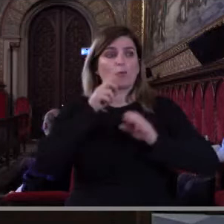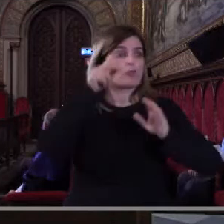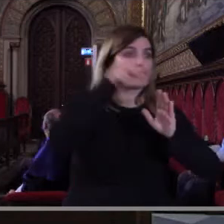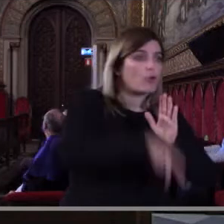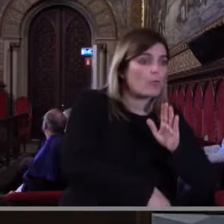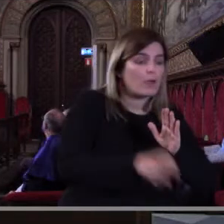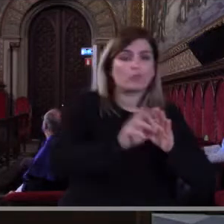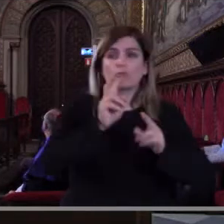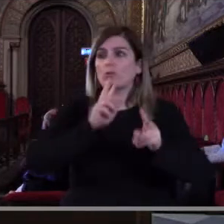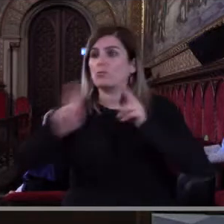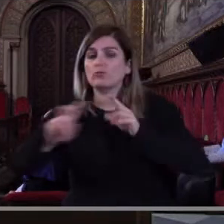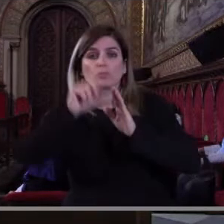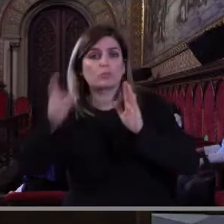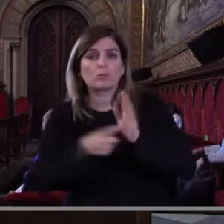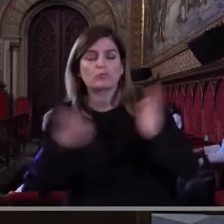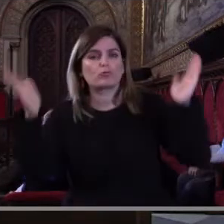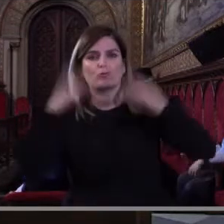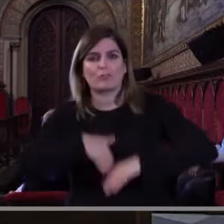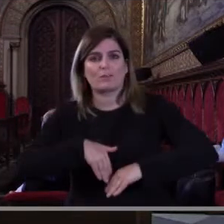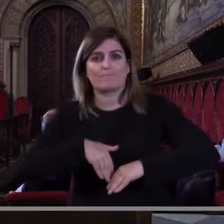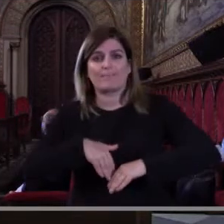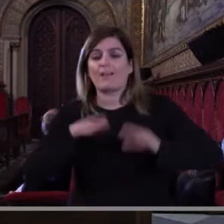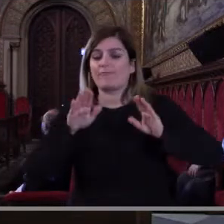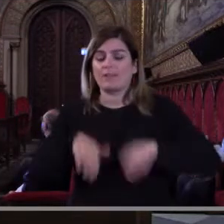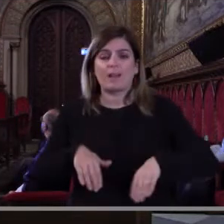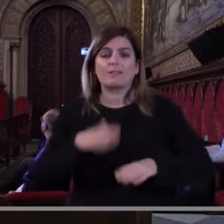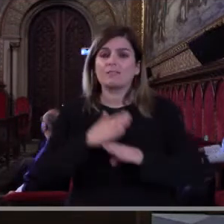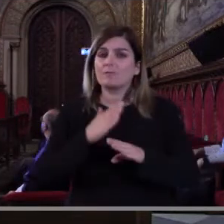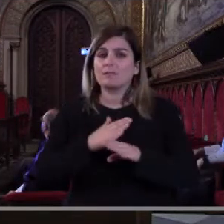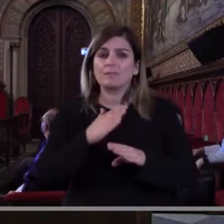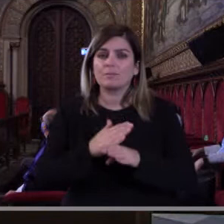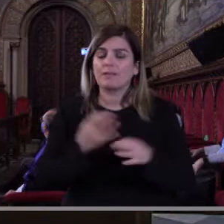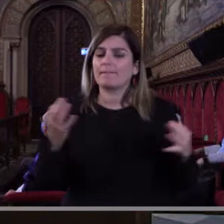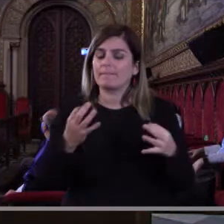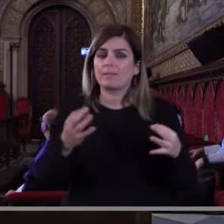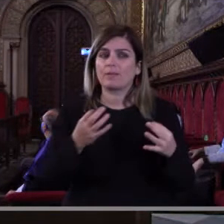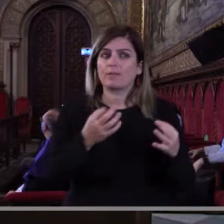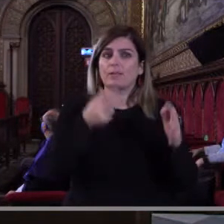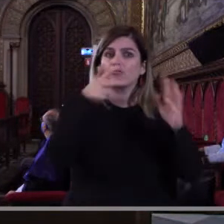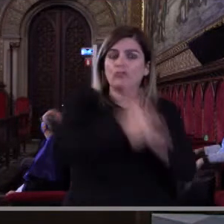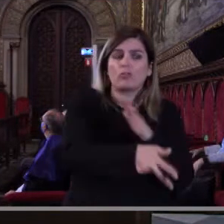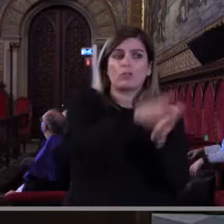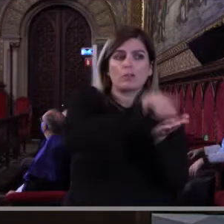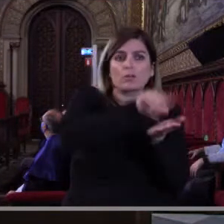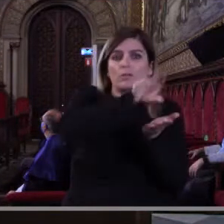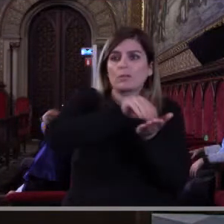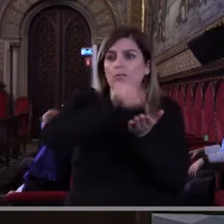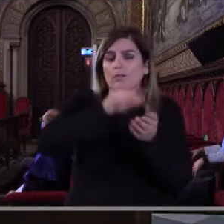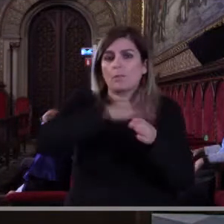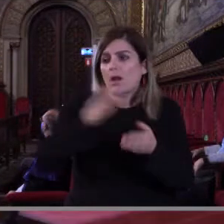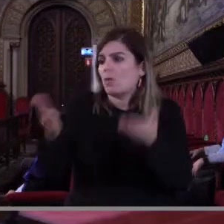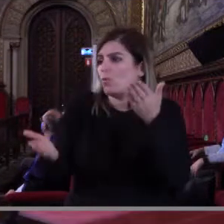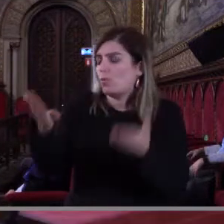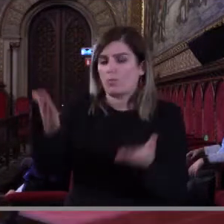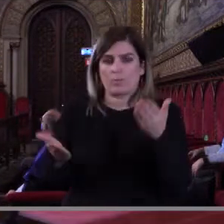veritats absolutes, com cada avenç en el coneixement s'ha revisat per alinear-lo amb les dades noves, com